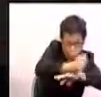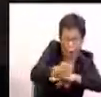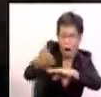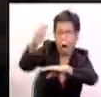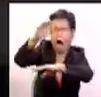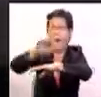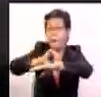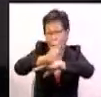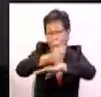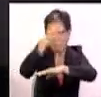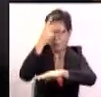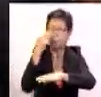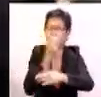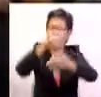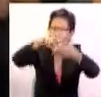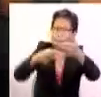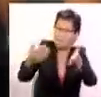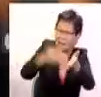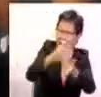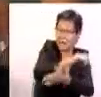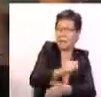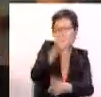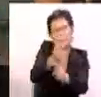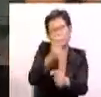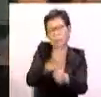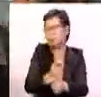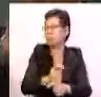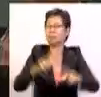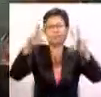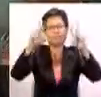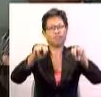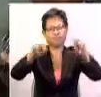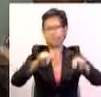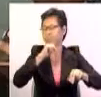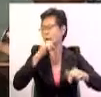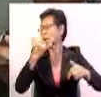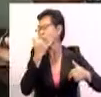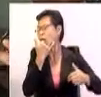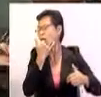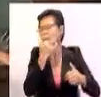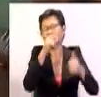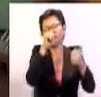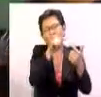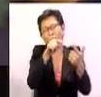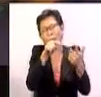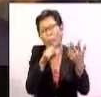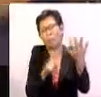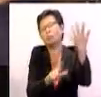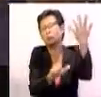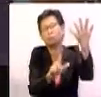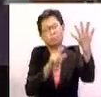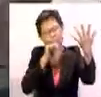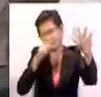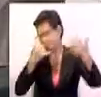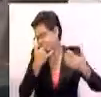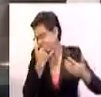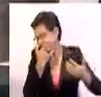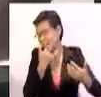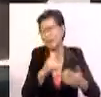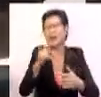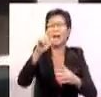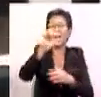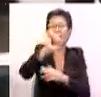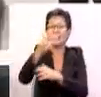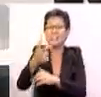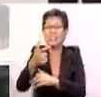Najib dibacakan semula dan beliau kekal mengaku tidak bersalah terhadap setiap pertuduhan yang dikenakan. Peguam Negara